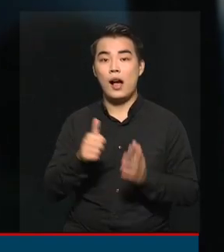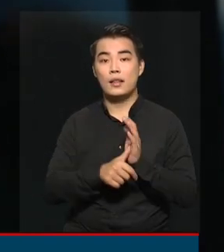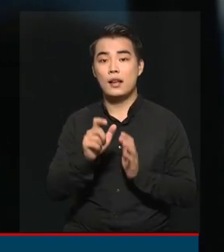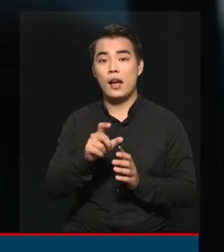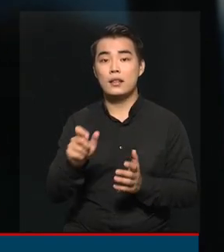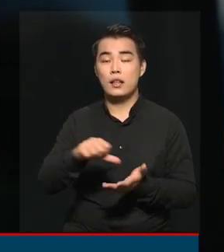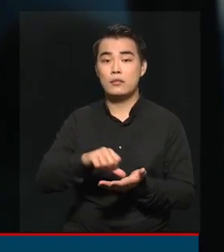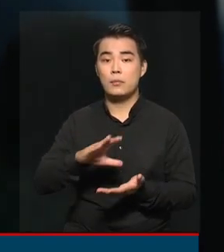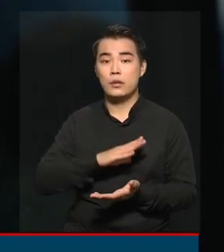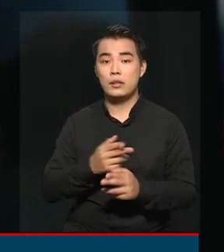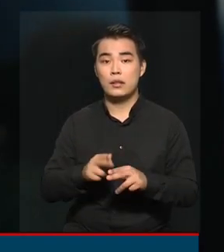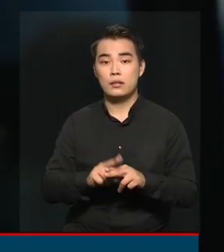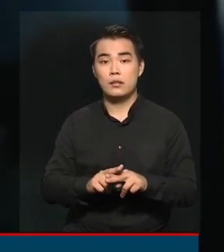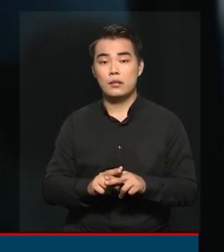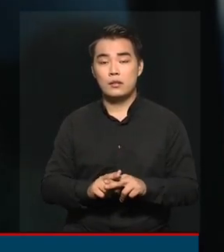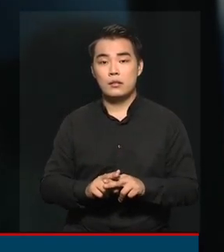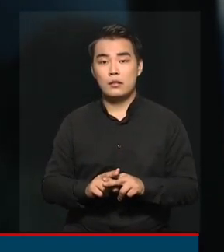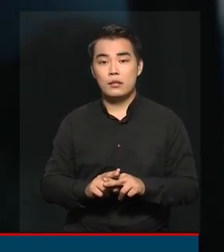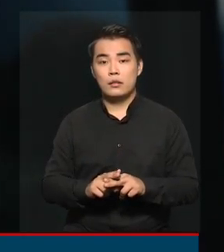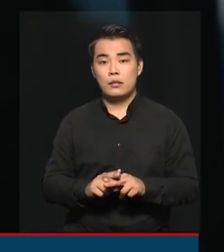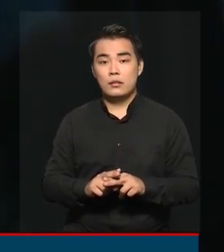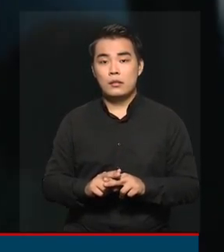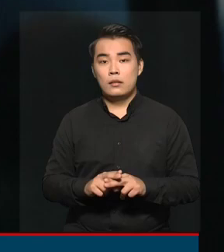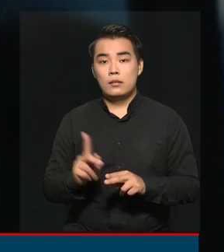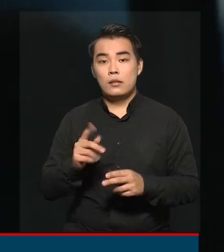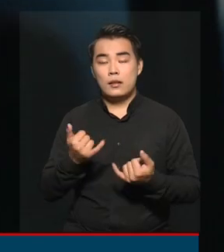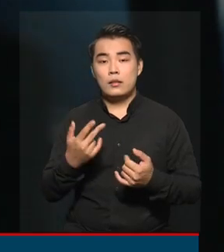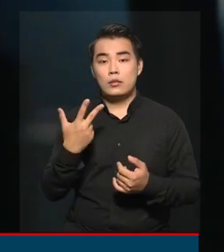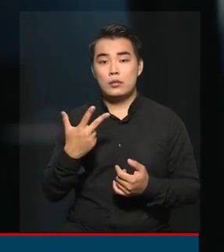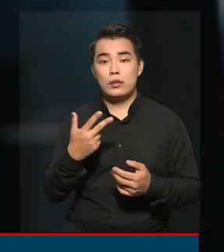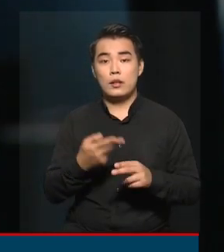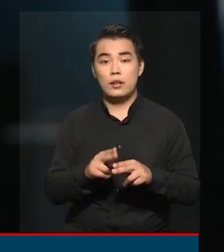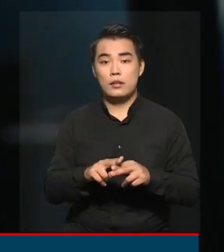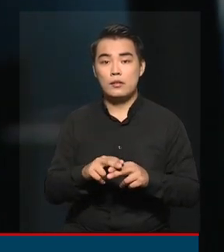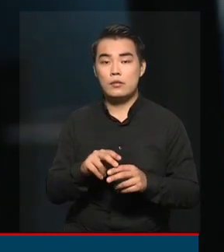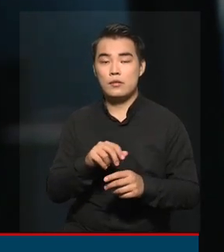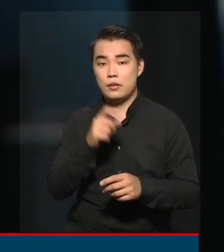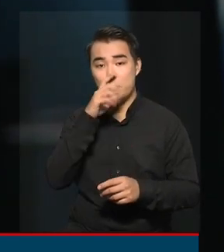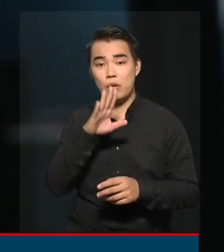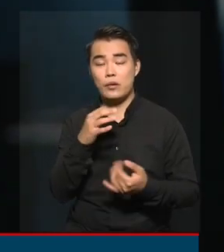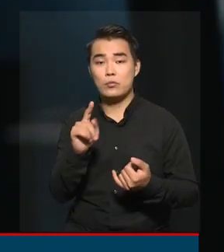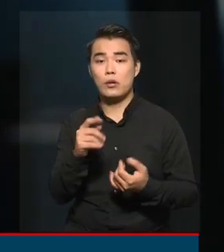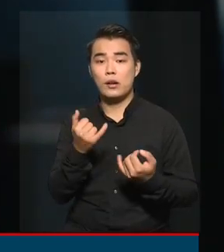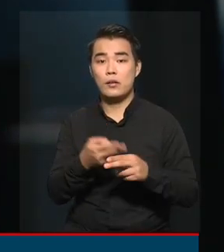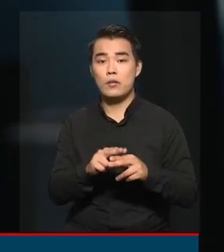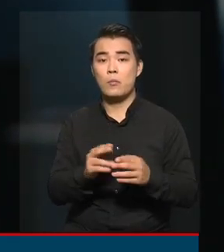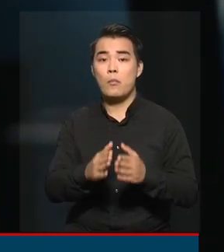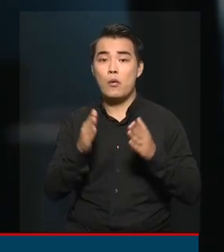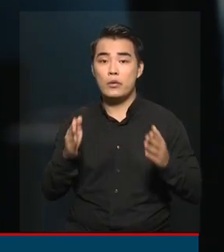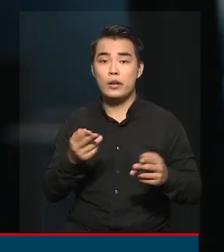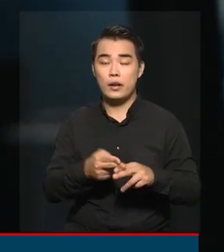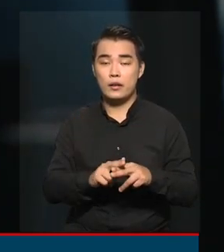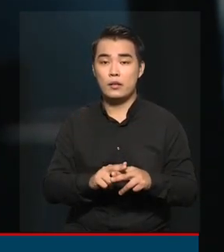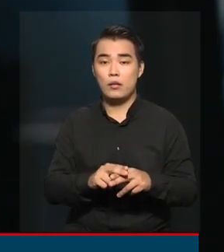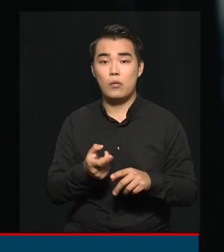бұл жаңағы негізі 3-те ол жаман көрсеткіш емес, бірақ әрине одан да көп болғаны